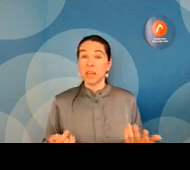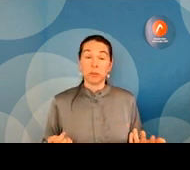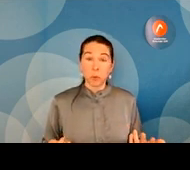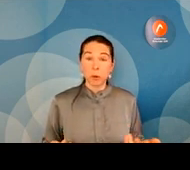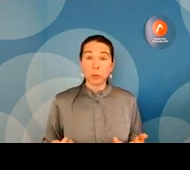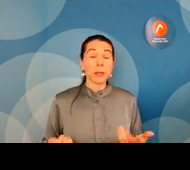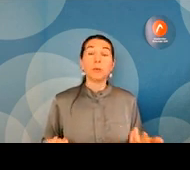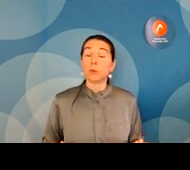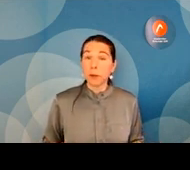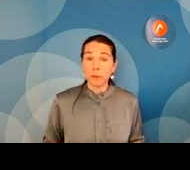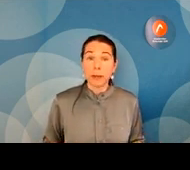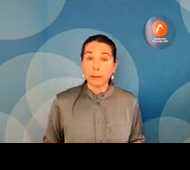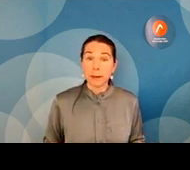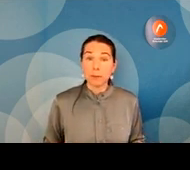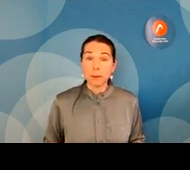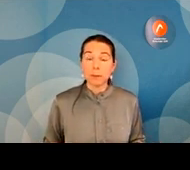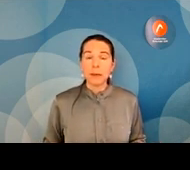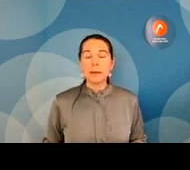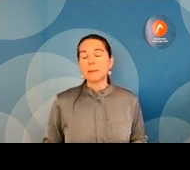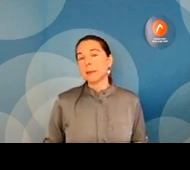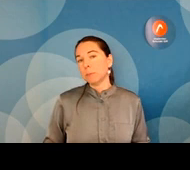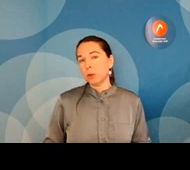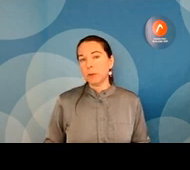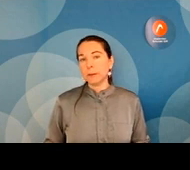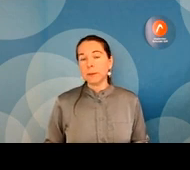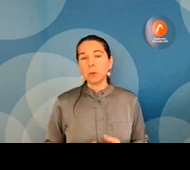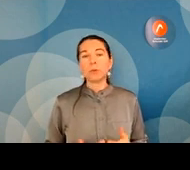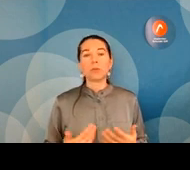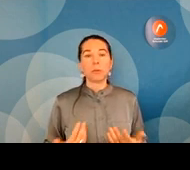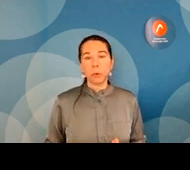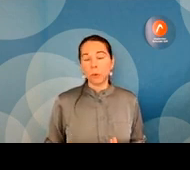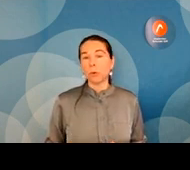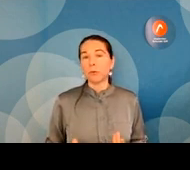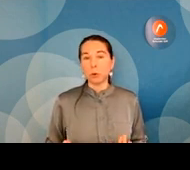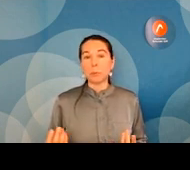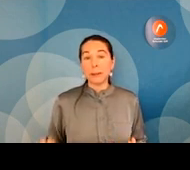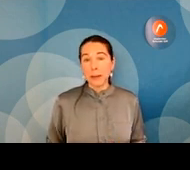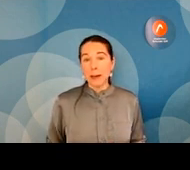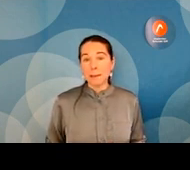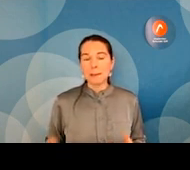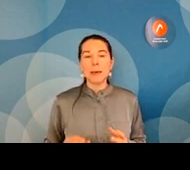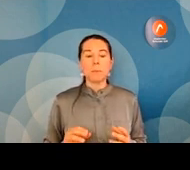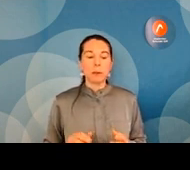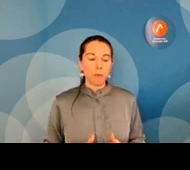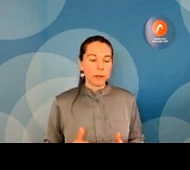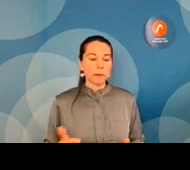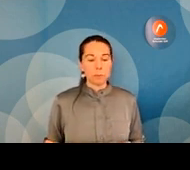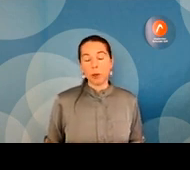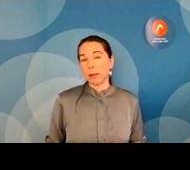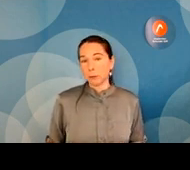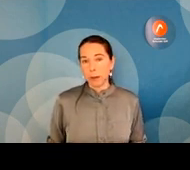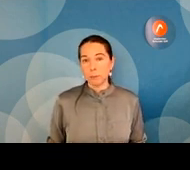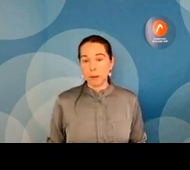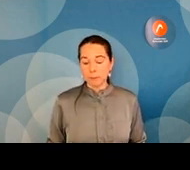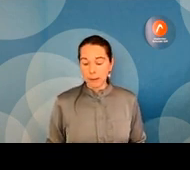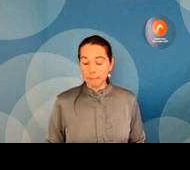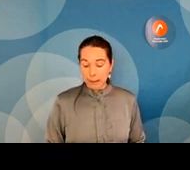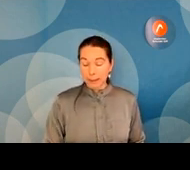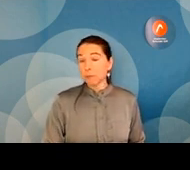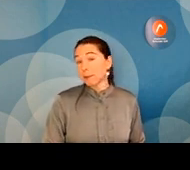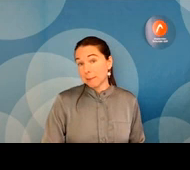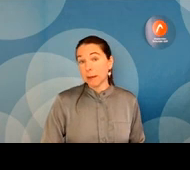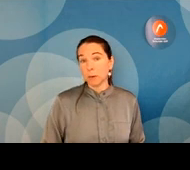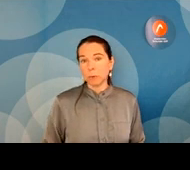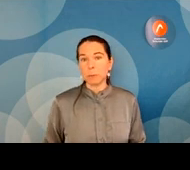först 1-2 år, då kan det fortfarande vara helt relevant. Så det betyder inte att du inte ska få någon fortbildning alls. Men det finns möjlighet för arbetsgivaren